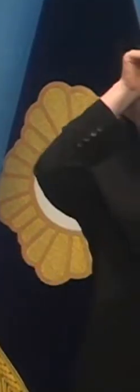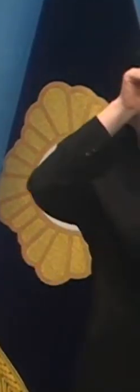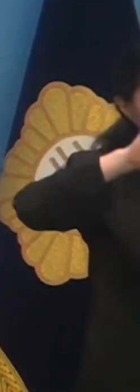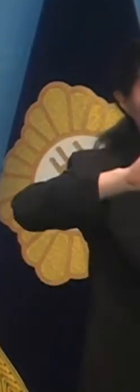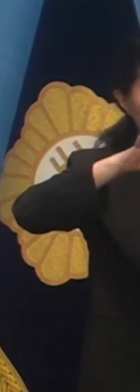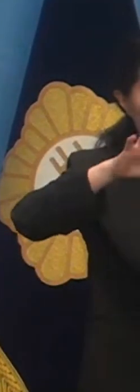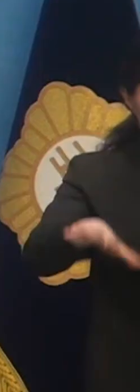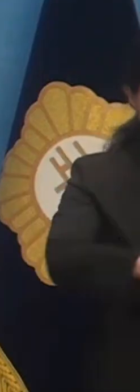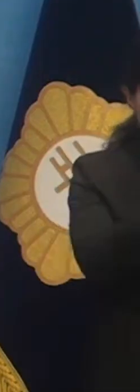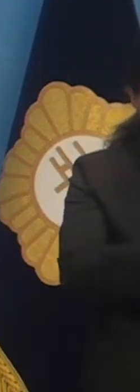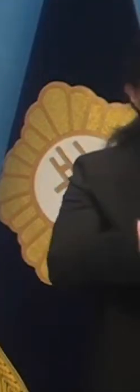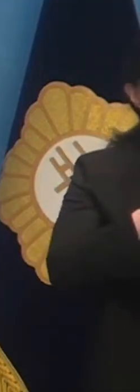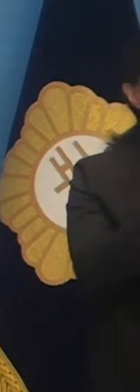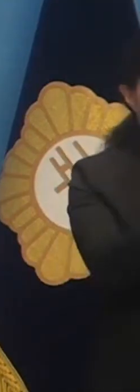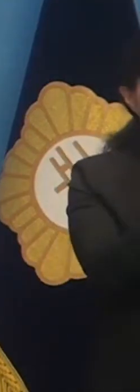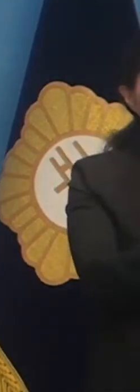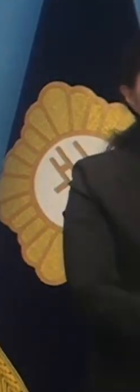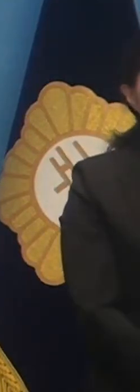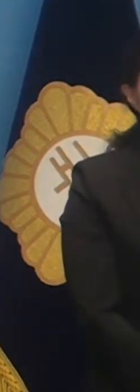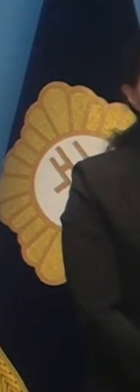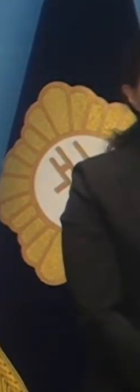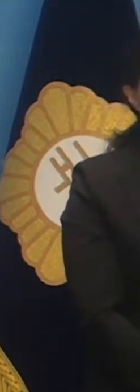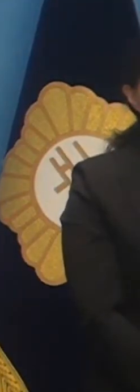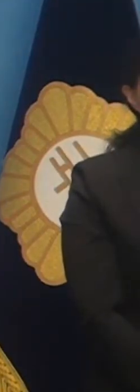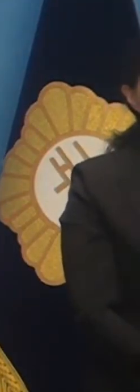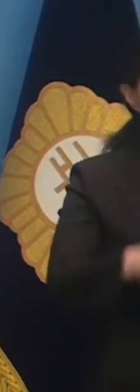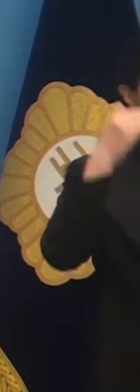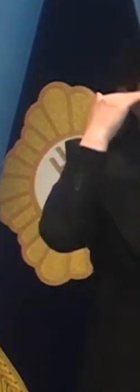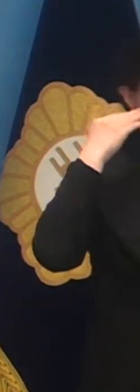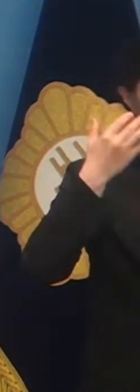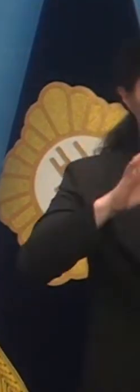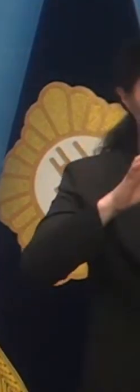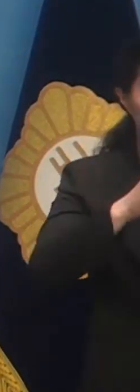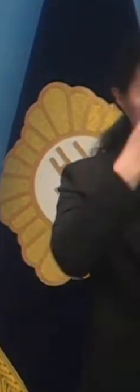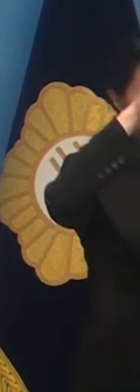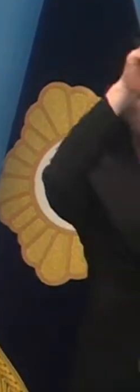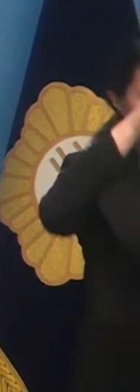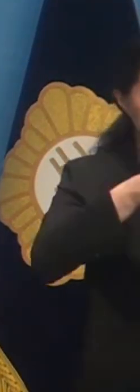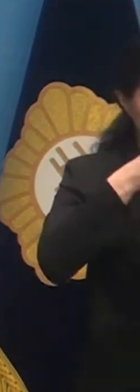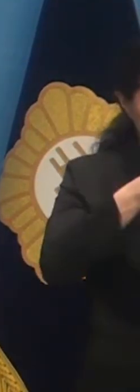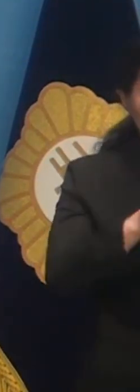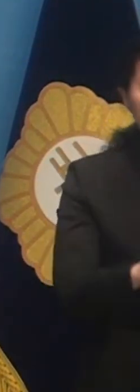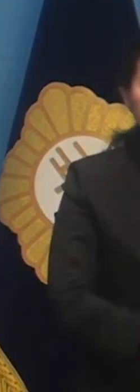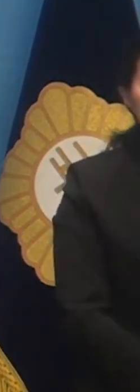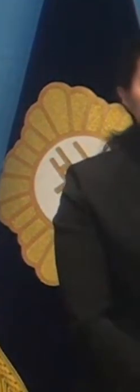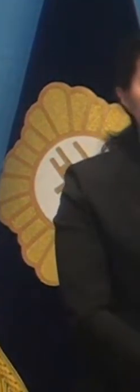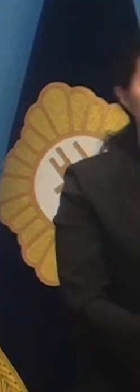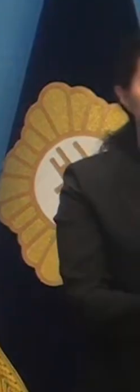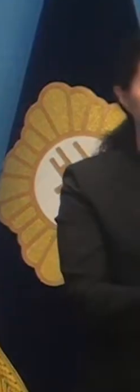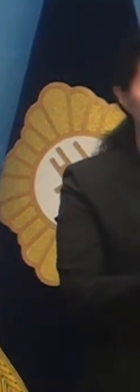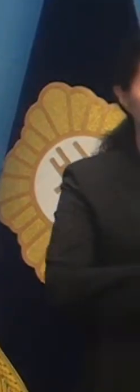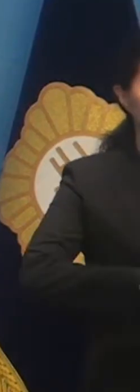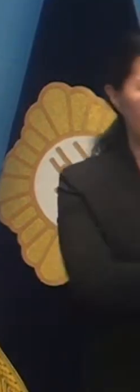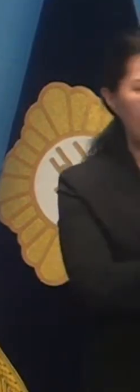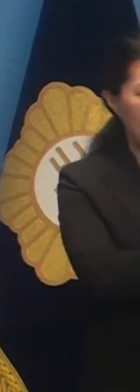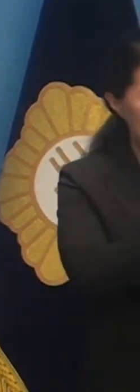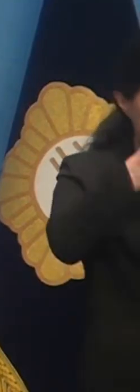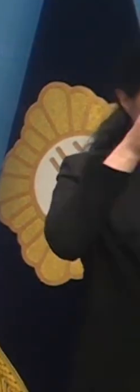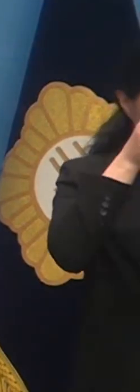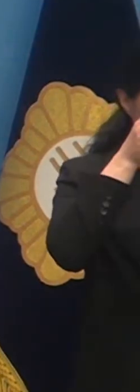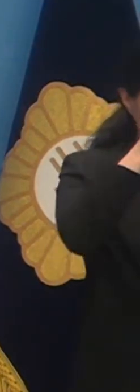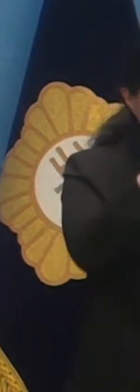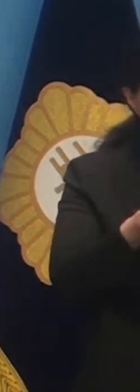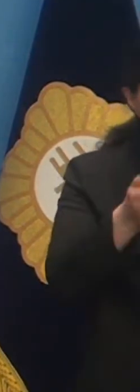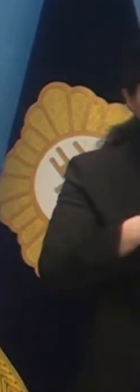검찰공화국으로 지배할 수 없도록 만들겠습니다. 대한민국의 검찰 독재는 집중된 권한에도 불구하고